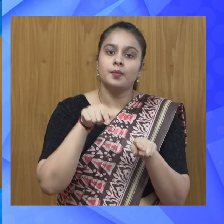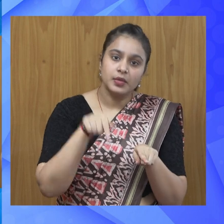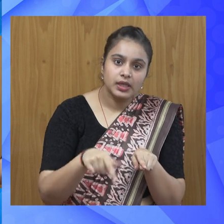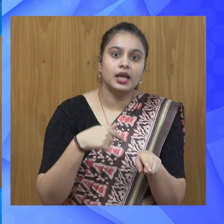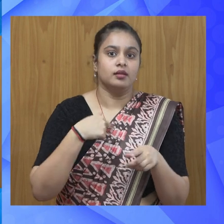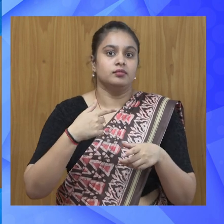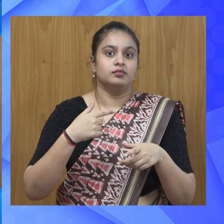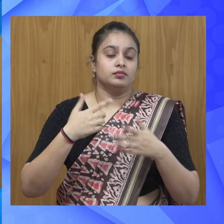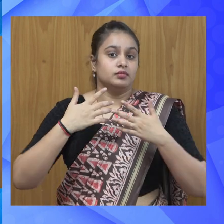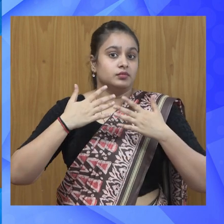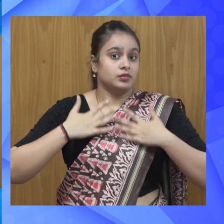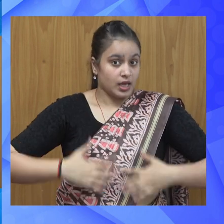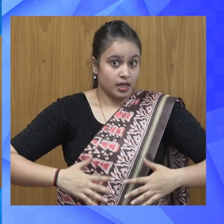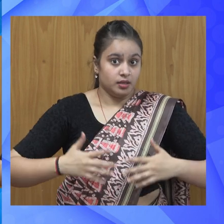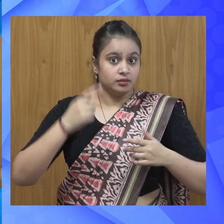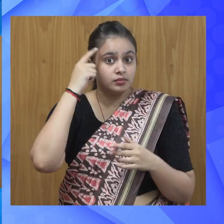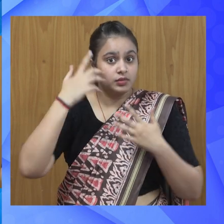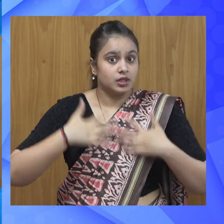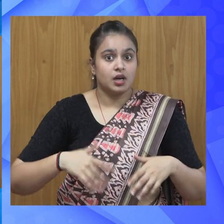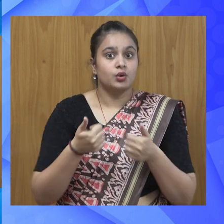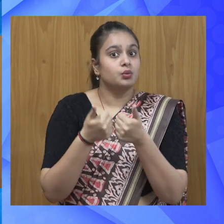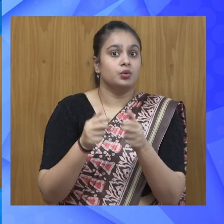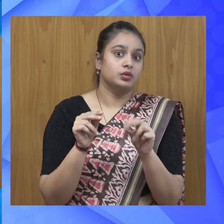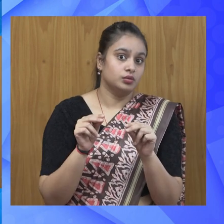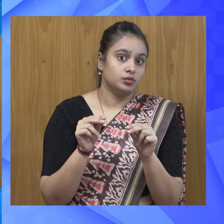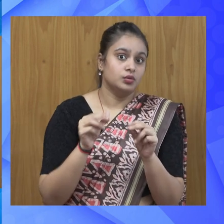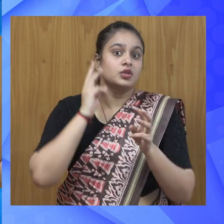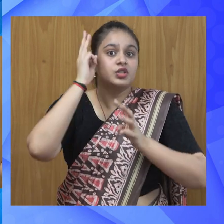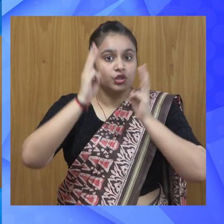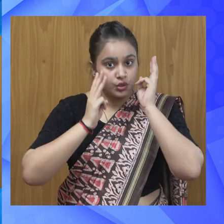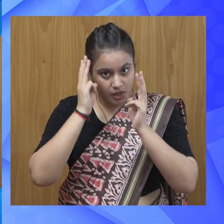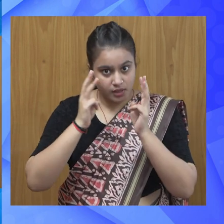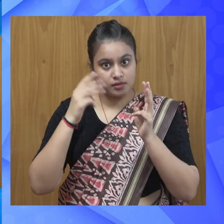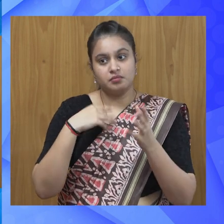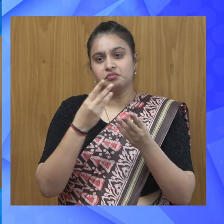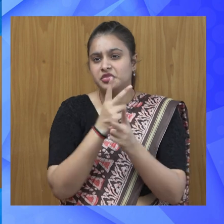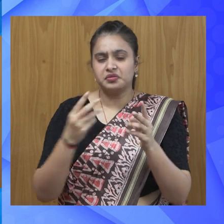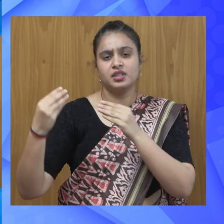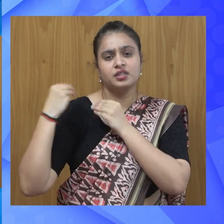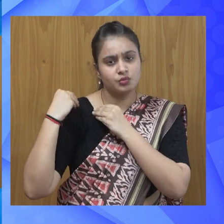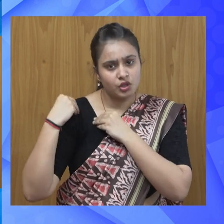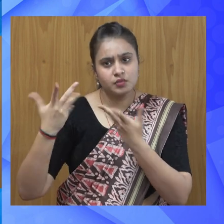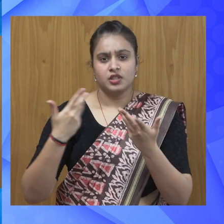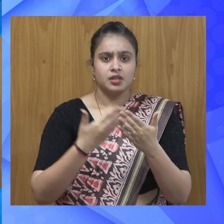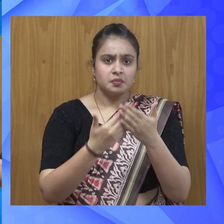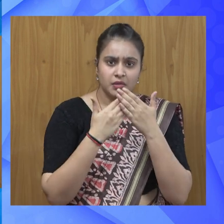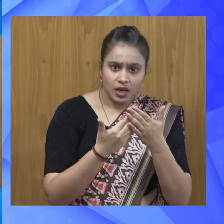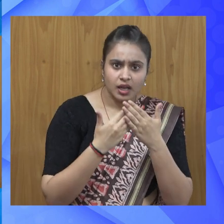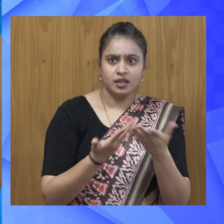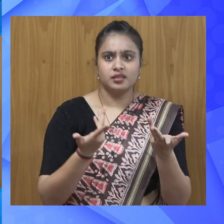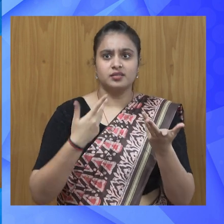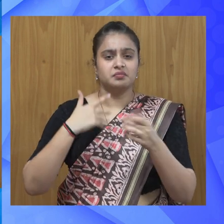अनहेल्दी स्ट्रेस। कहने का मतलब जब बहुत ज्यादा चीजें आपके जीवन में हो जाए, रिस्पॉन्सिबिलिटी बहुत ज्यादा हो जाए, या आपकी पढ़ाई का बहुत